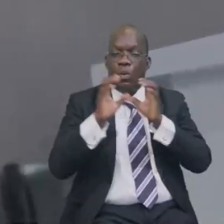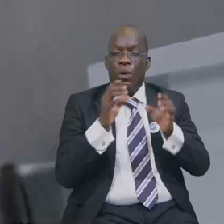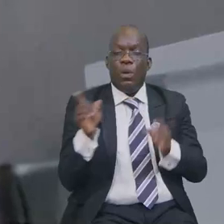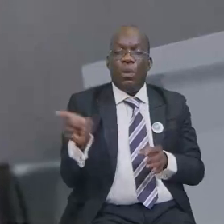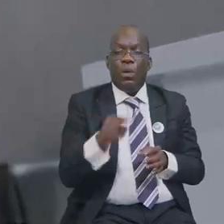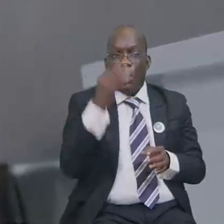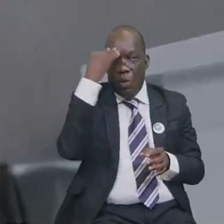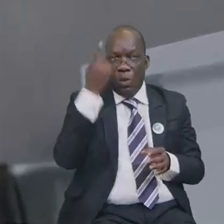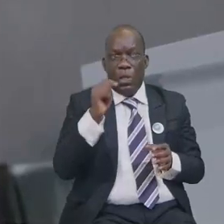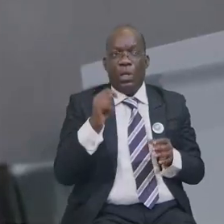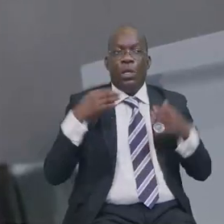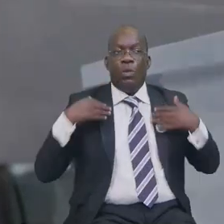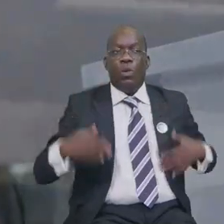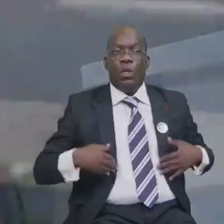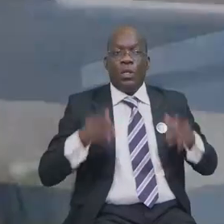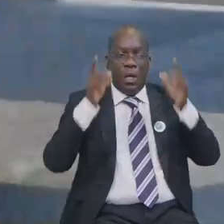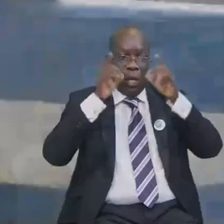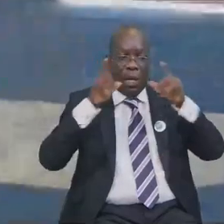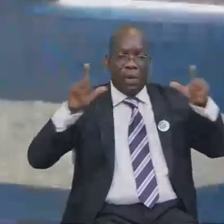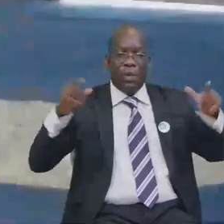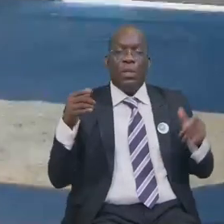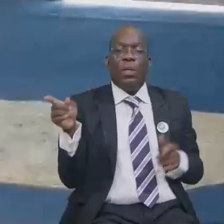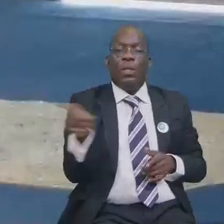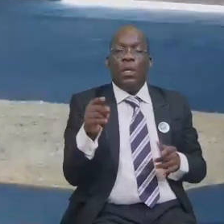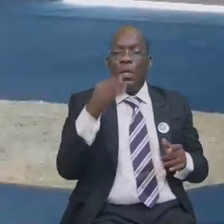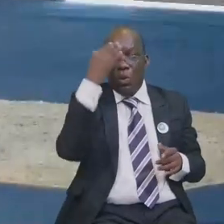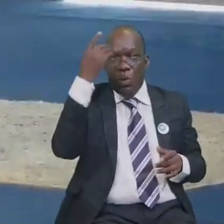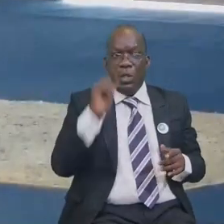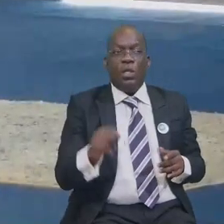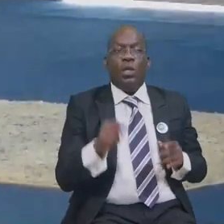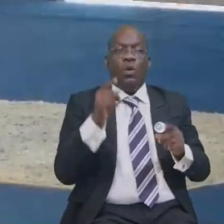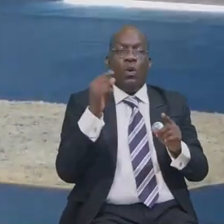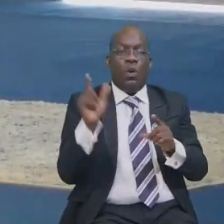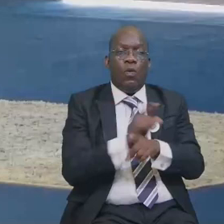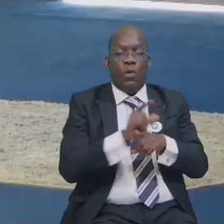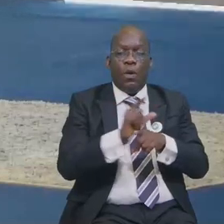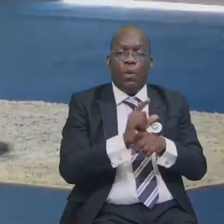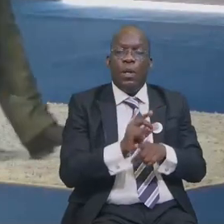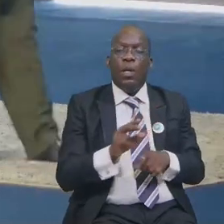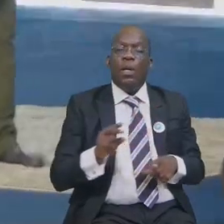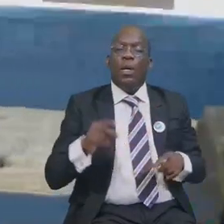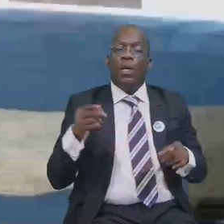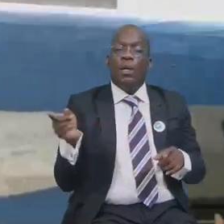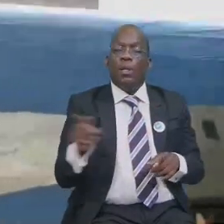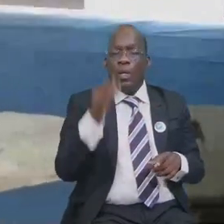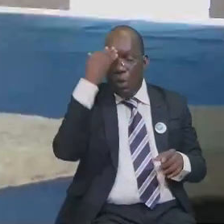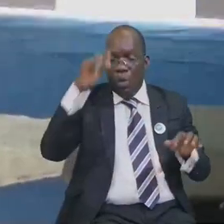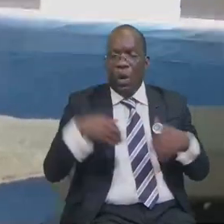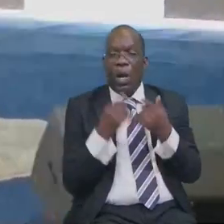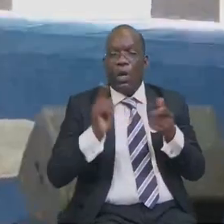le langage corporel, ils connaissent les vocabulaires, ils connaissent les pensées des gens, ils savent comment